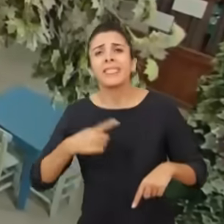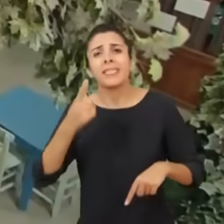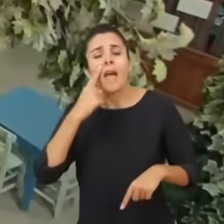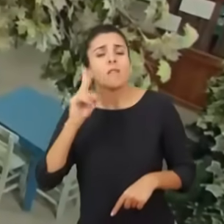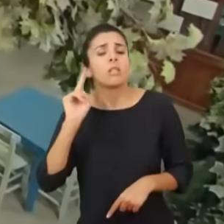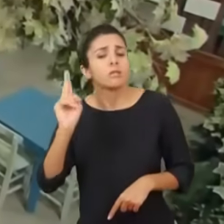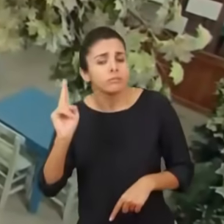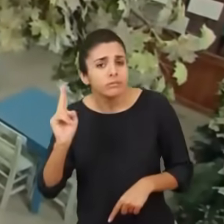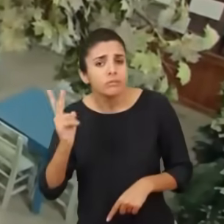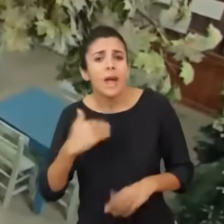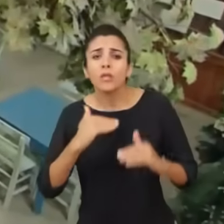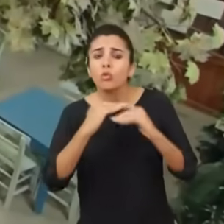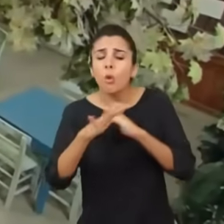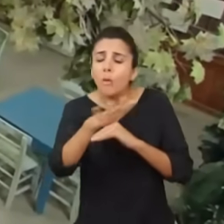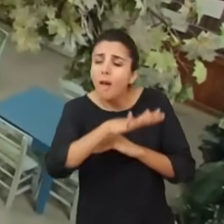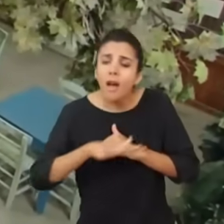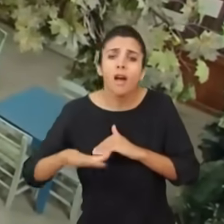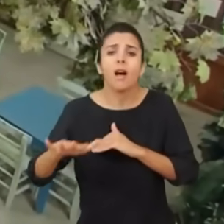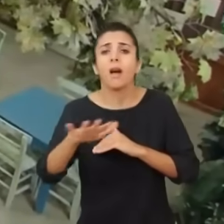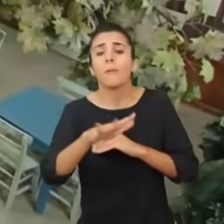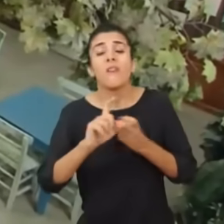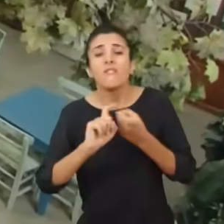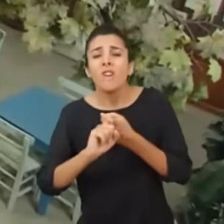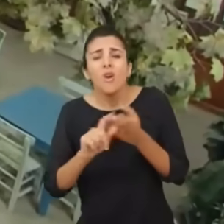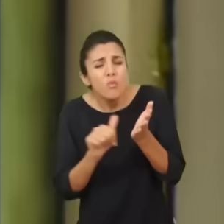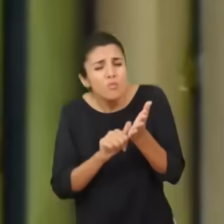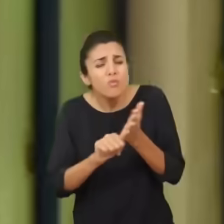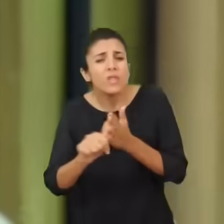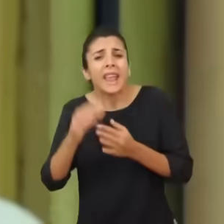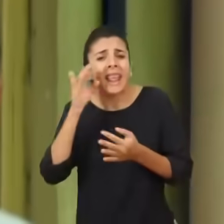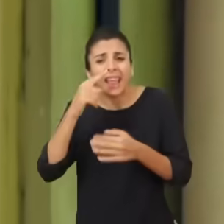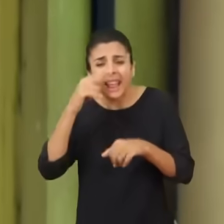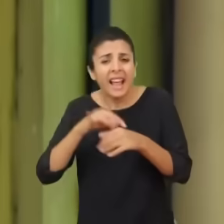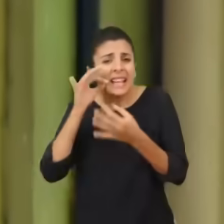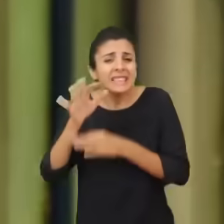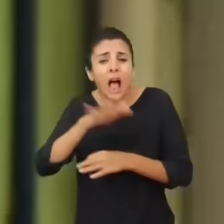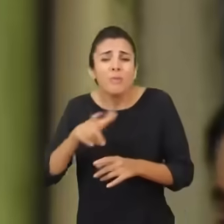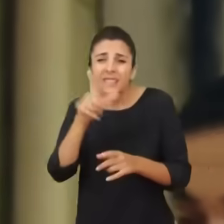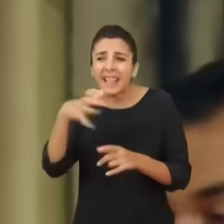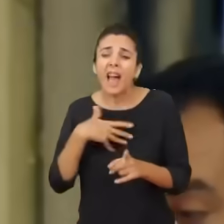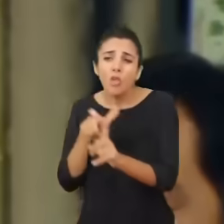devletimi, milletimi ve bütün inananları koru.